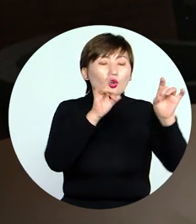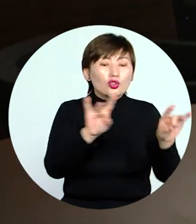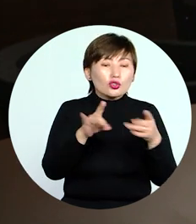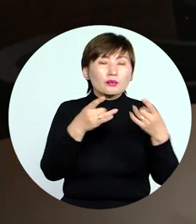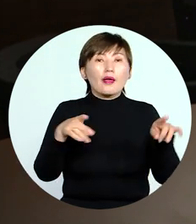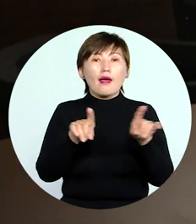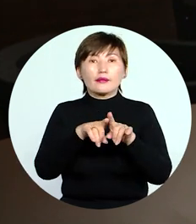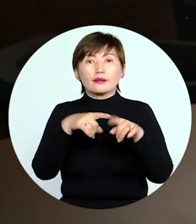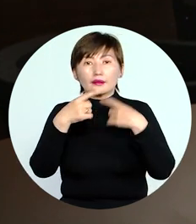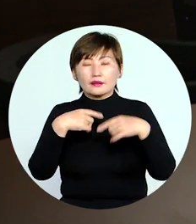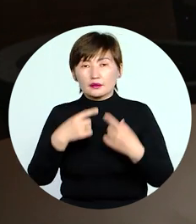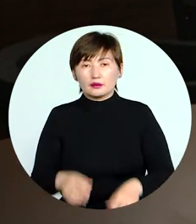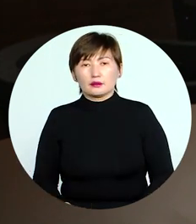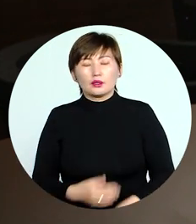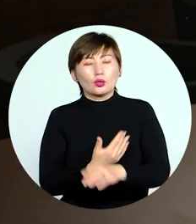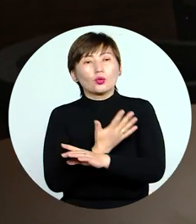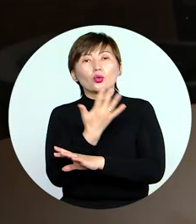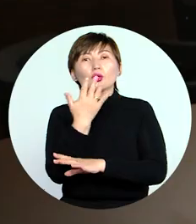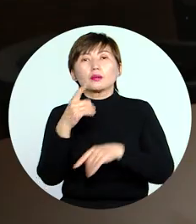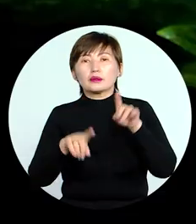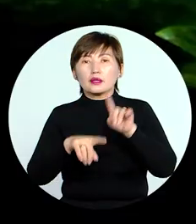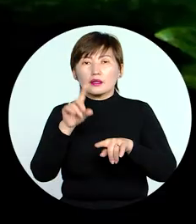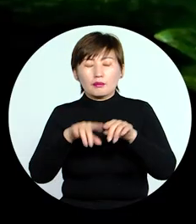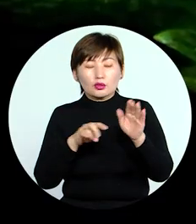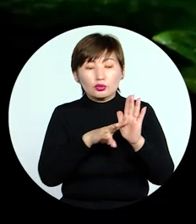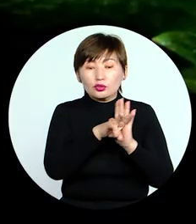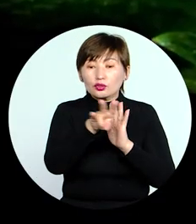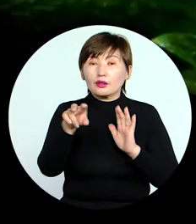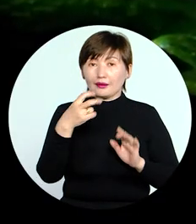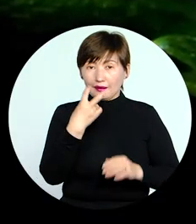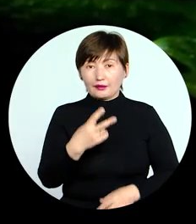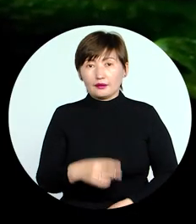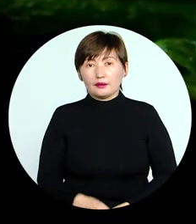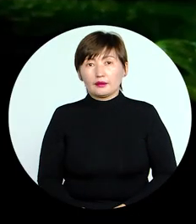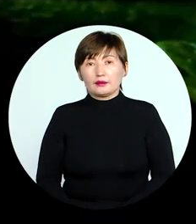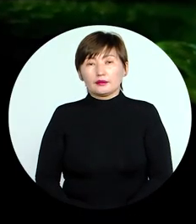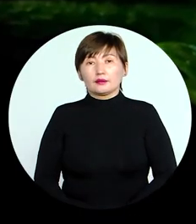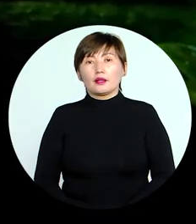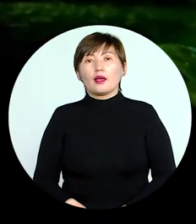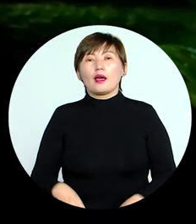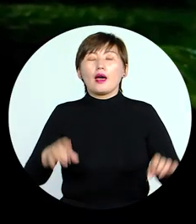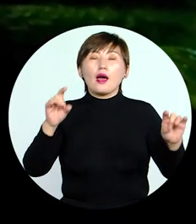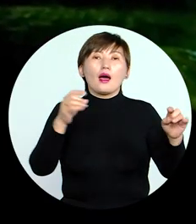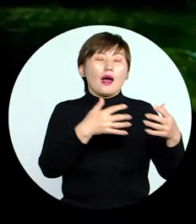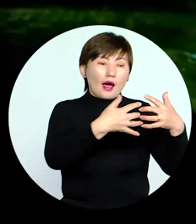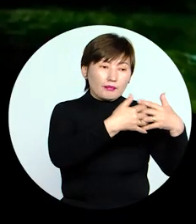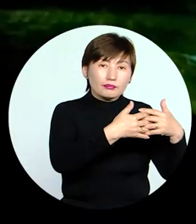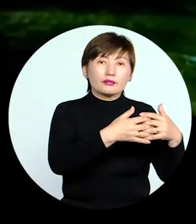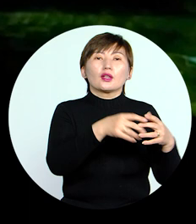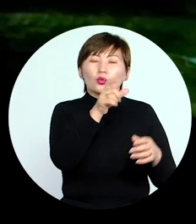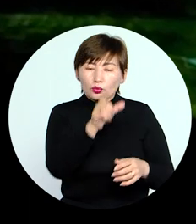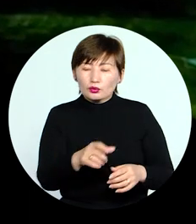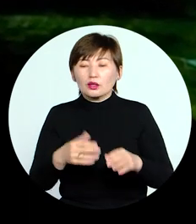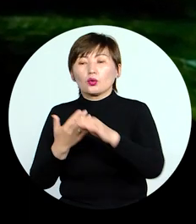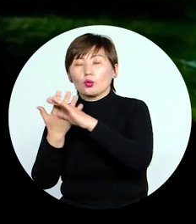За одоо цөмөр энэ ургамал дээр хэрхэн нөлөөсөн байдлыг авч үзье. Өөрөөлөл би энэ амьтан дээр, хүн дээр, усан дээр, ургамал дээр